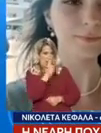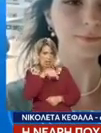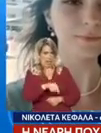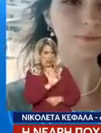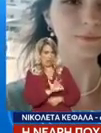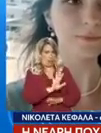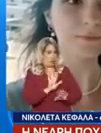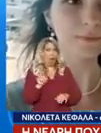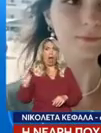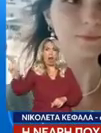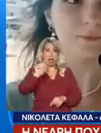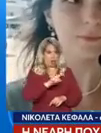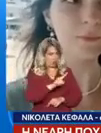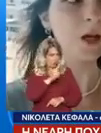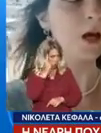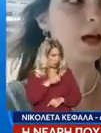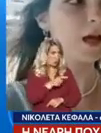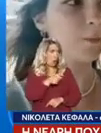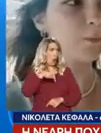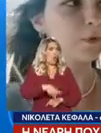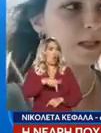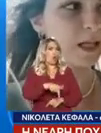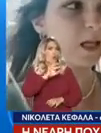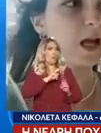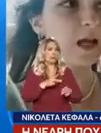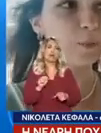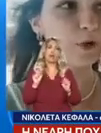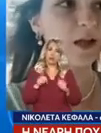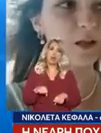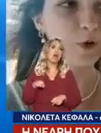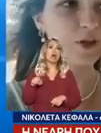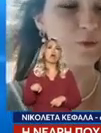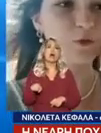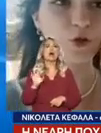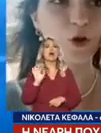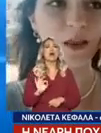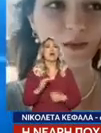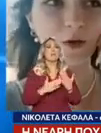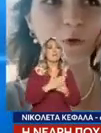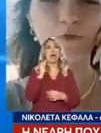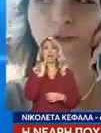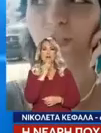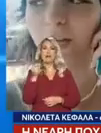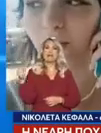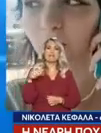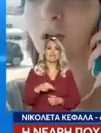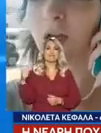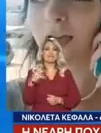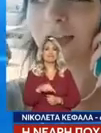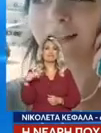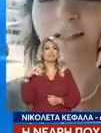το μαγαζί που εργάζεστε, ισχύει, το ξέρετε? Ισχύει. Κάθε πρωί, κάθε απόγευμα αυτός ο άνθρωπος βρίσκονται